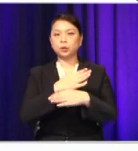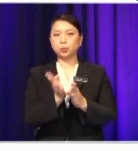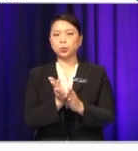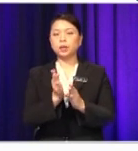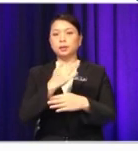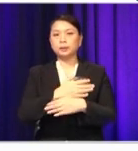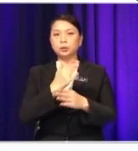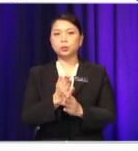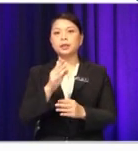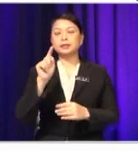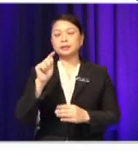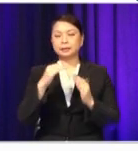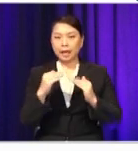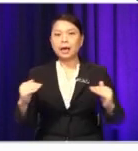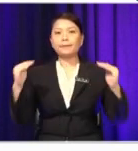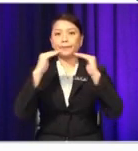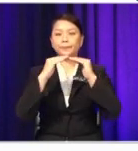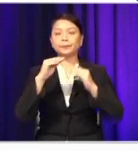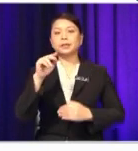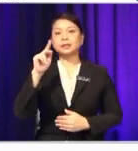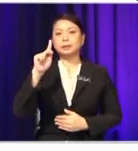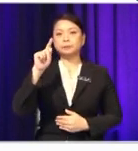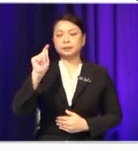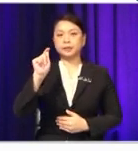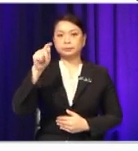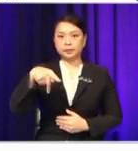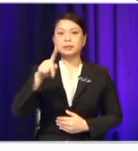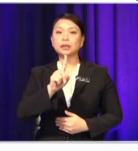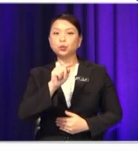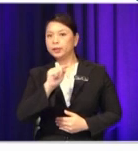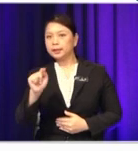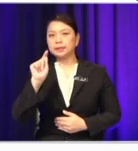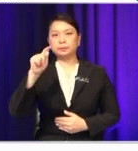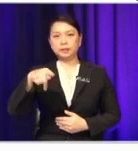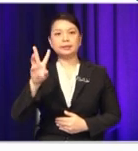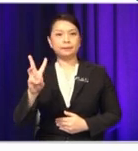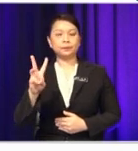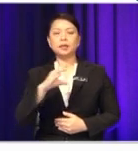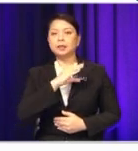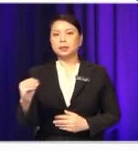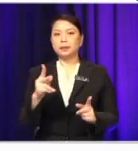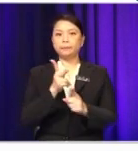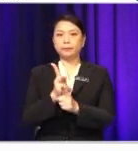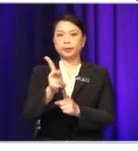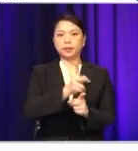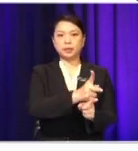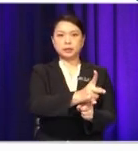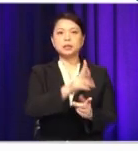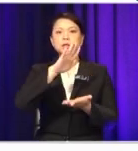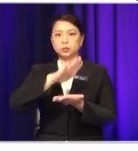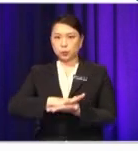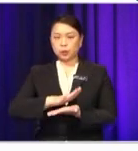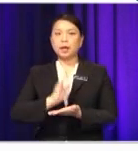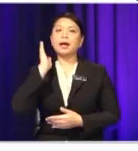dalam bentuk tahap 1 hingga tahap 6 tadi. Dan akhir sekali, pihak sekolah akan mengeluarkan pelaporan